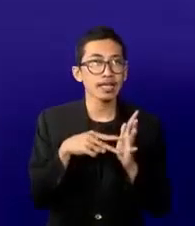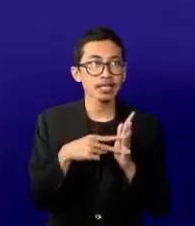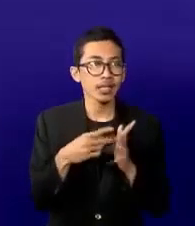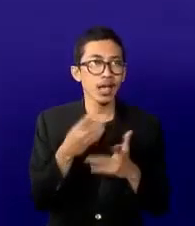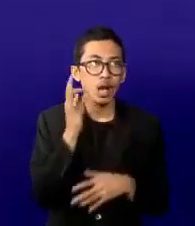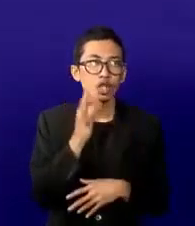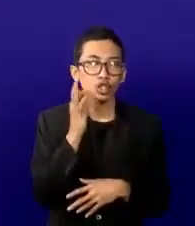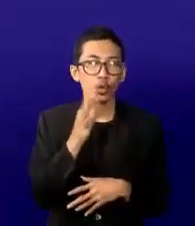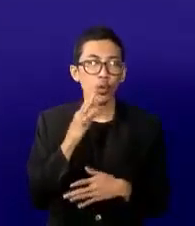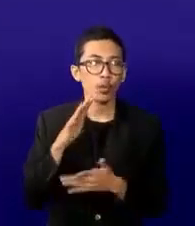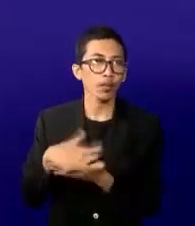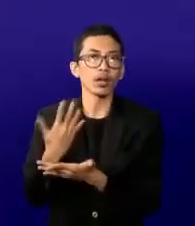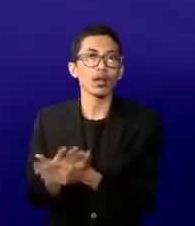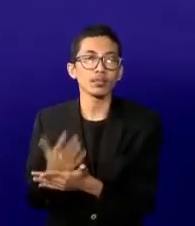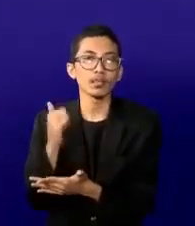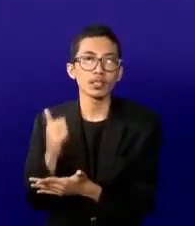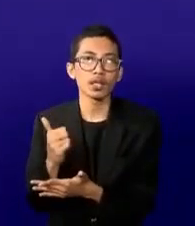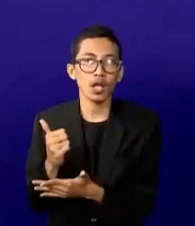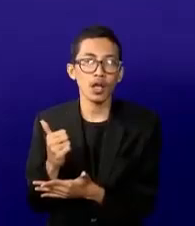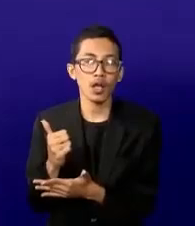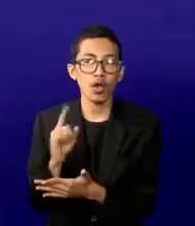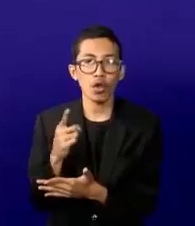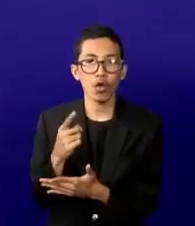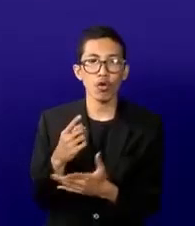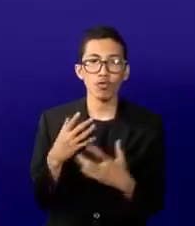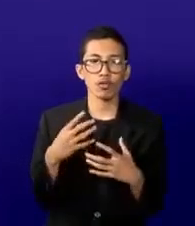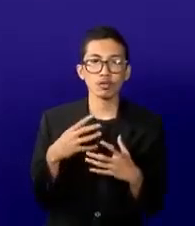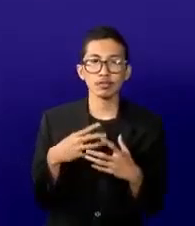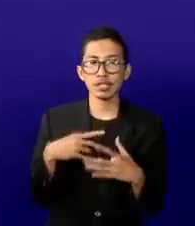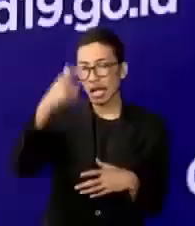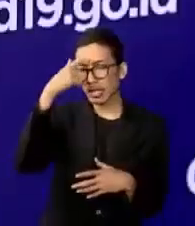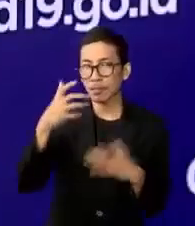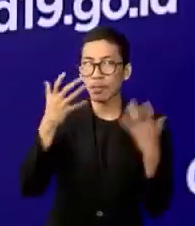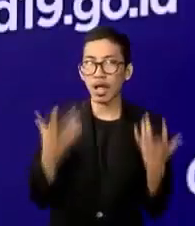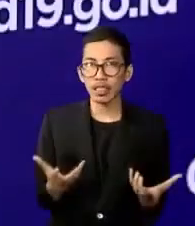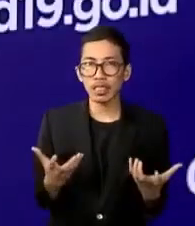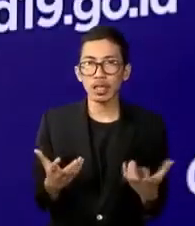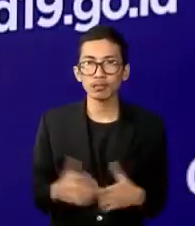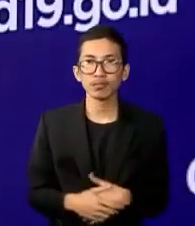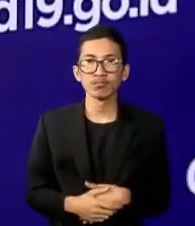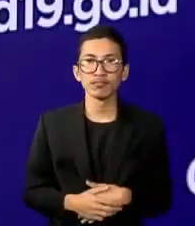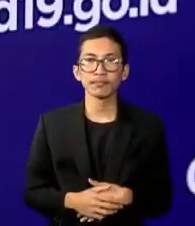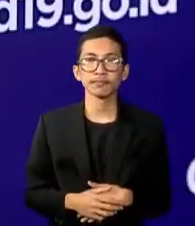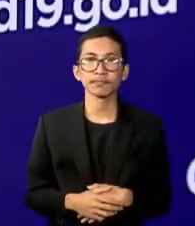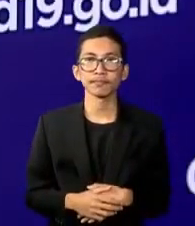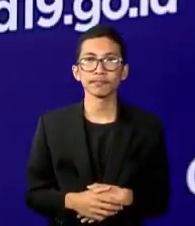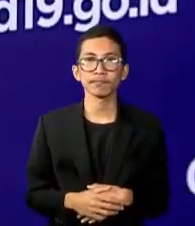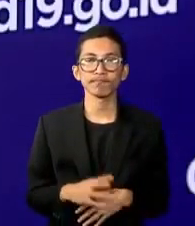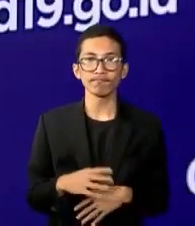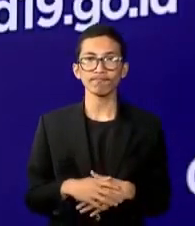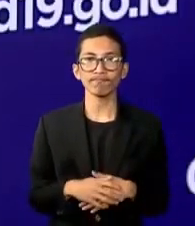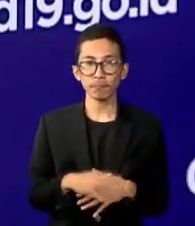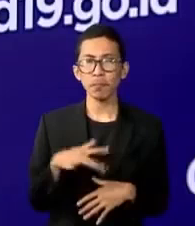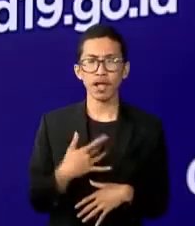resiko kematian yang lebih tinggi kalau sudah muncul gejala-gejala sesak napas seperti itu Jadi itulah mengapa ya biasanya ada keluhan sesak napfas